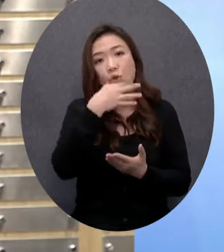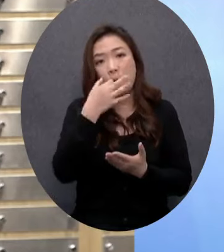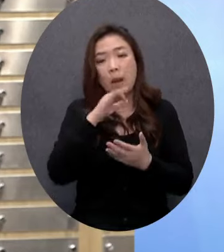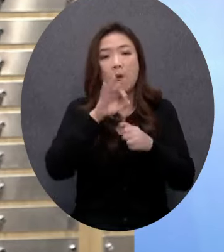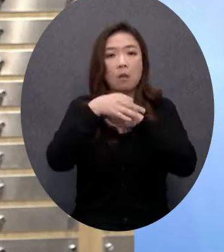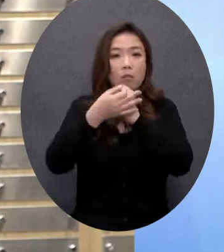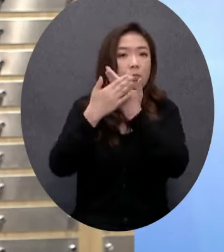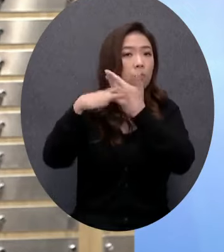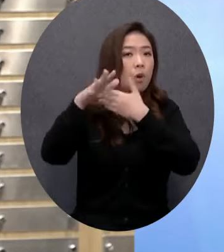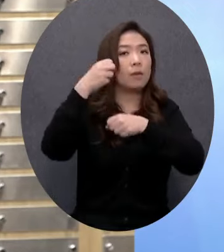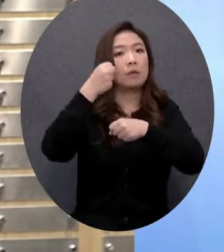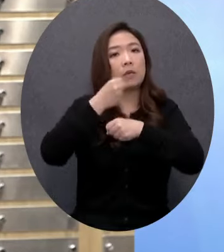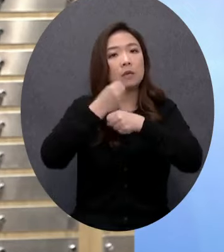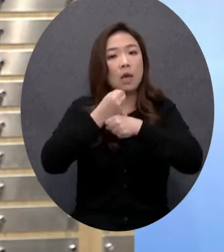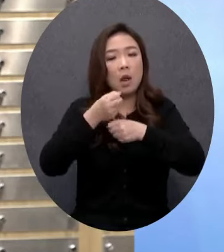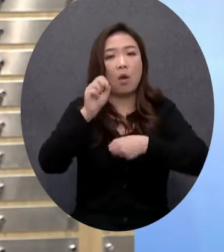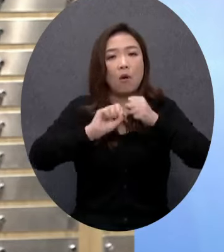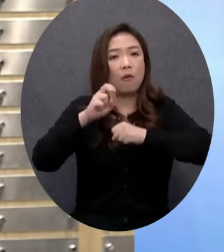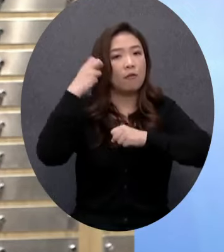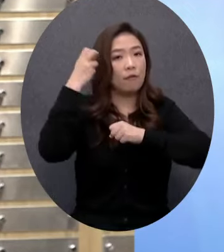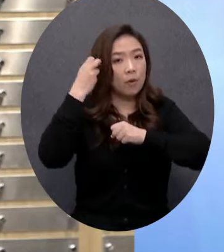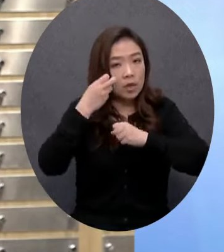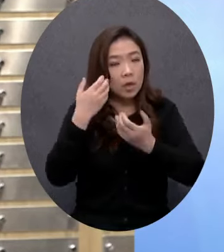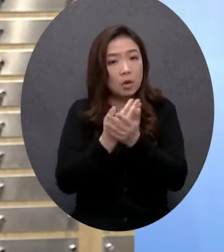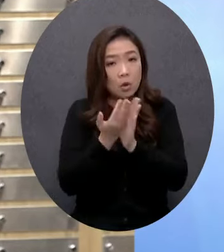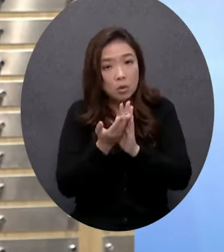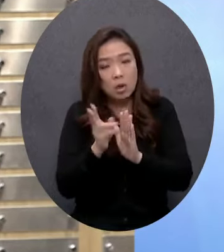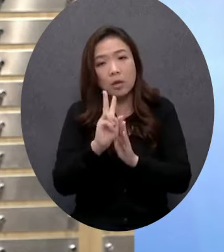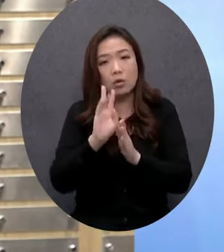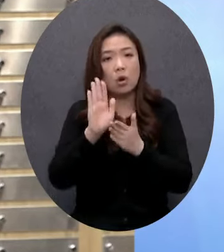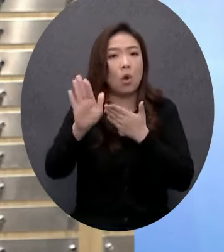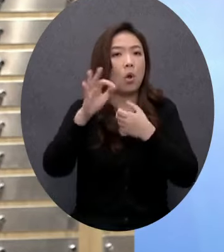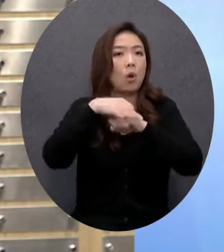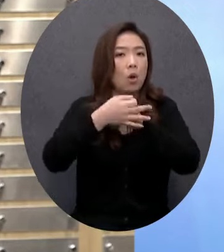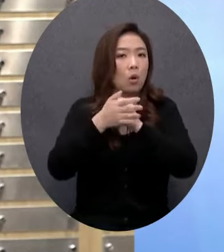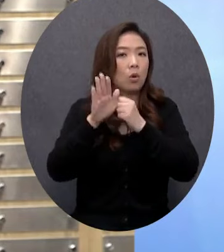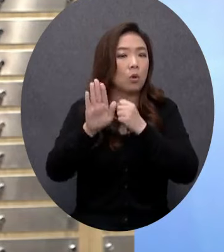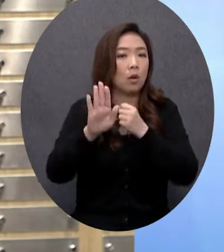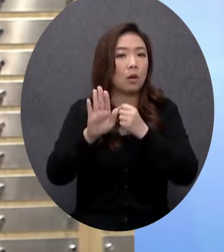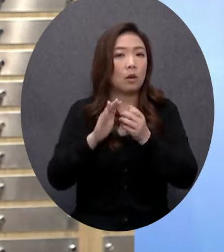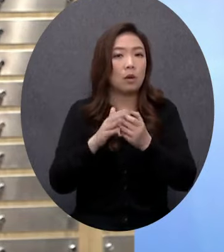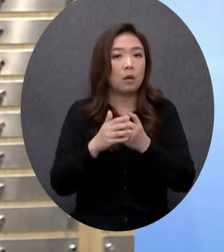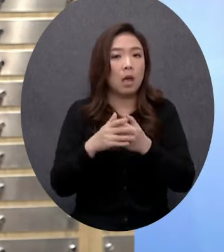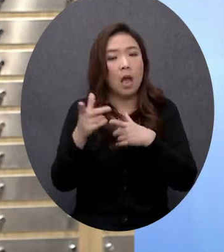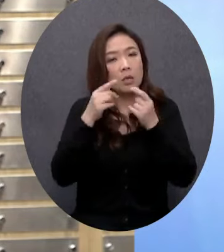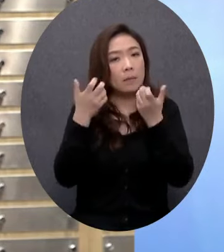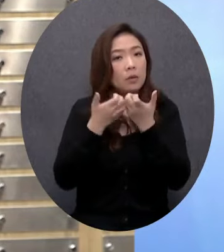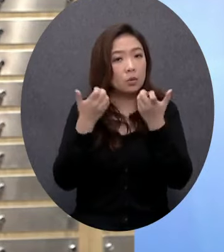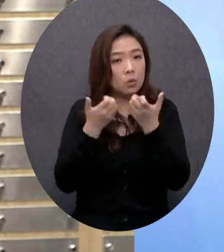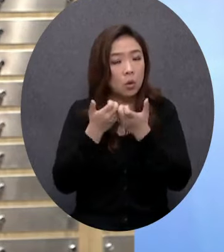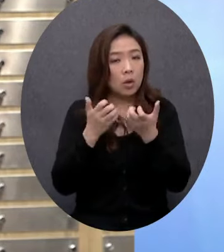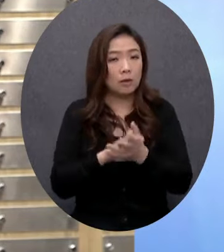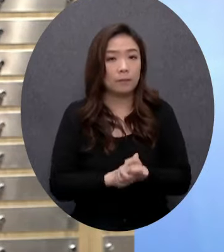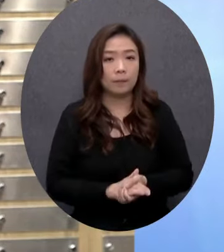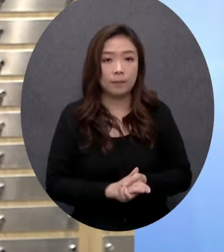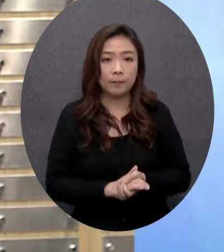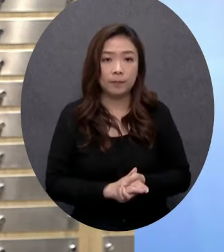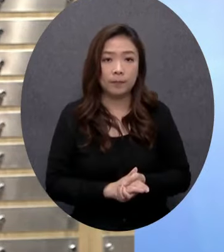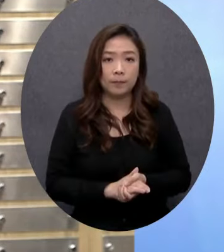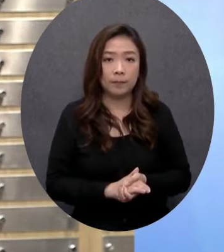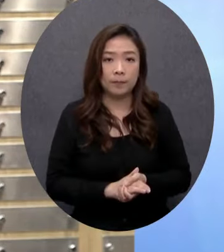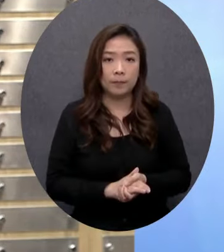產，其實一啲科研咧都係可能係一啲外國人嘅參考嘅數字嚟嘅。咁有